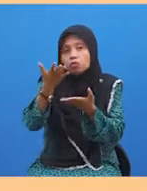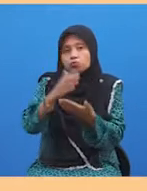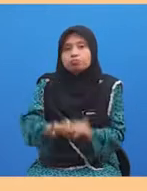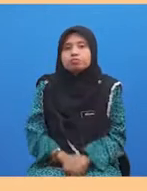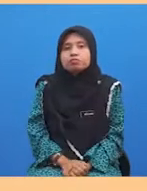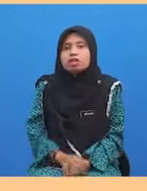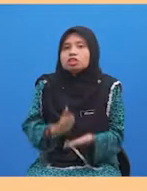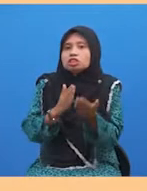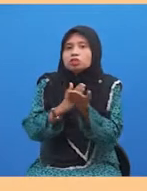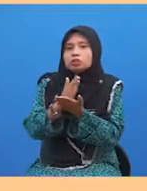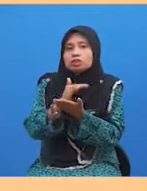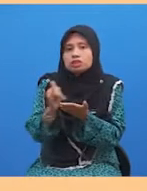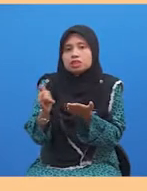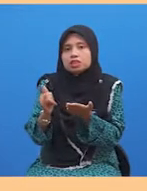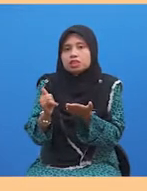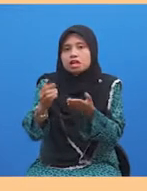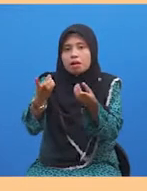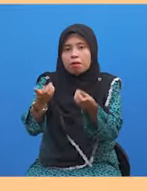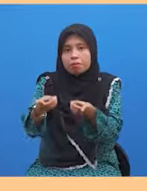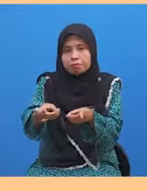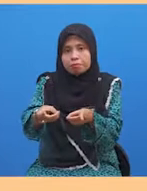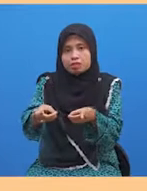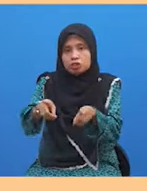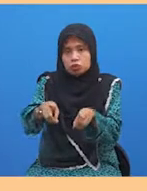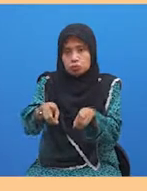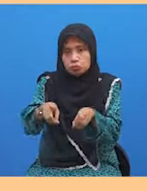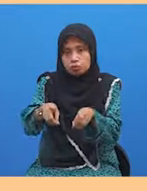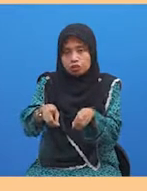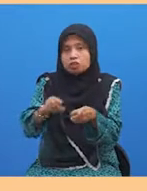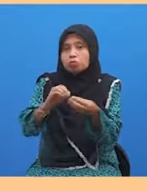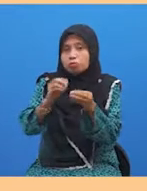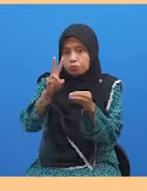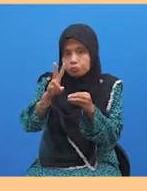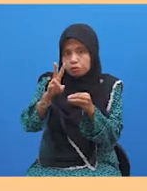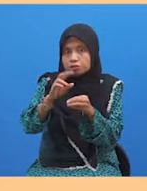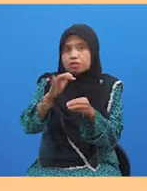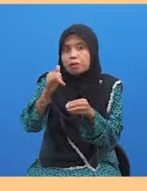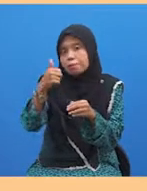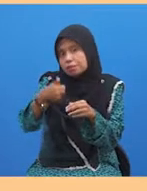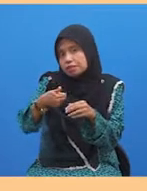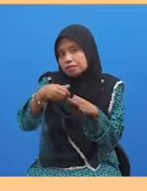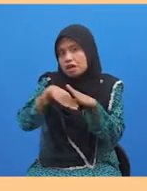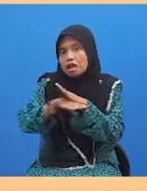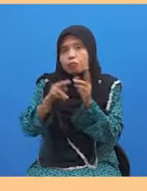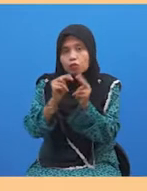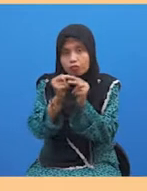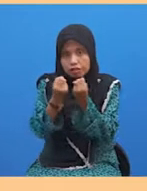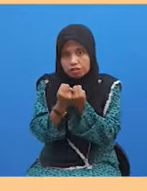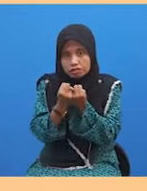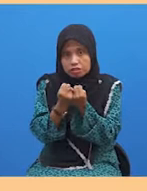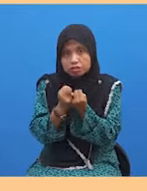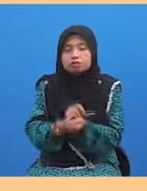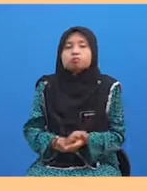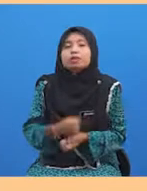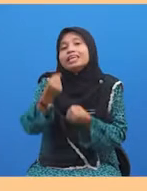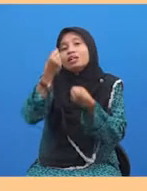alasan. Seterusnya, peristiwa menarik yang kedua yang terdapat dalam novel